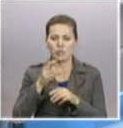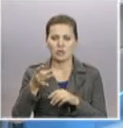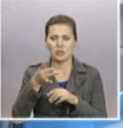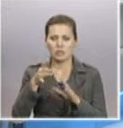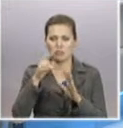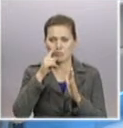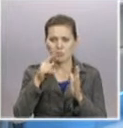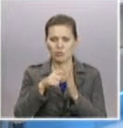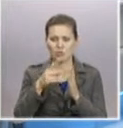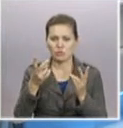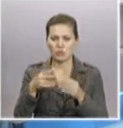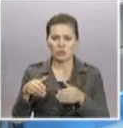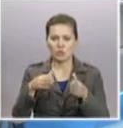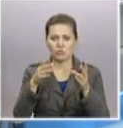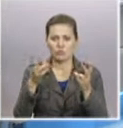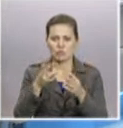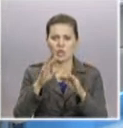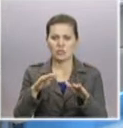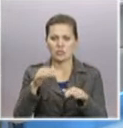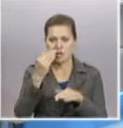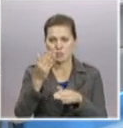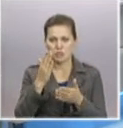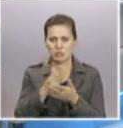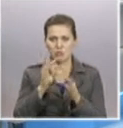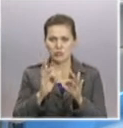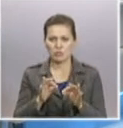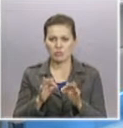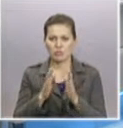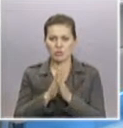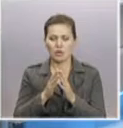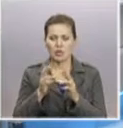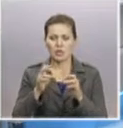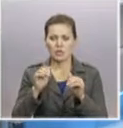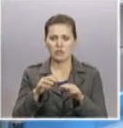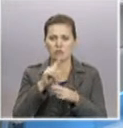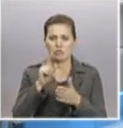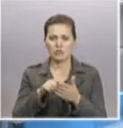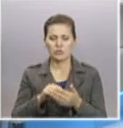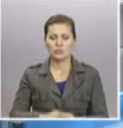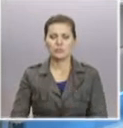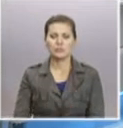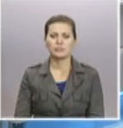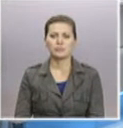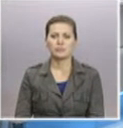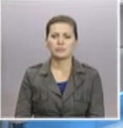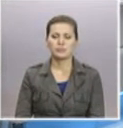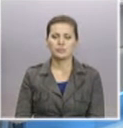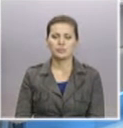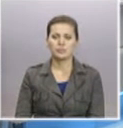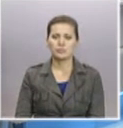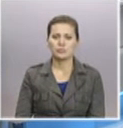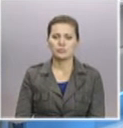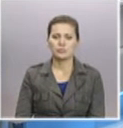туда попал, значит, надо дорога, значит, дети там есть. Спасибо за вопрос. Вот этот вопрос решите, пожалуйста. Спасибо.